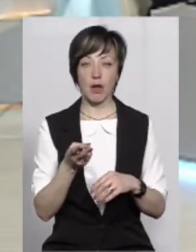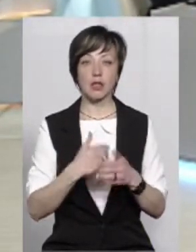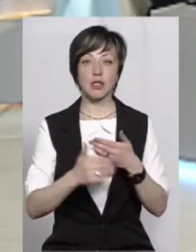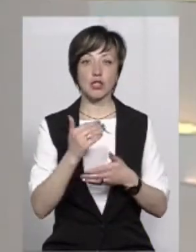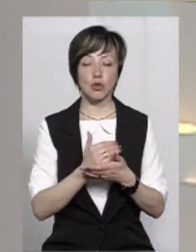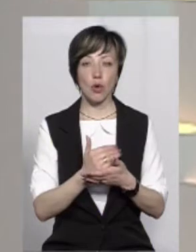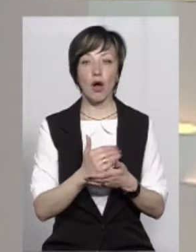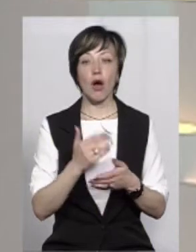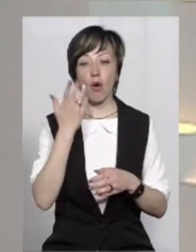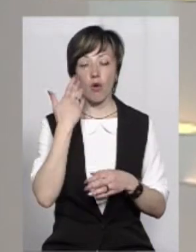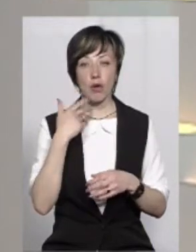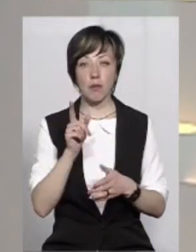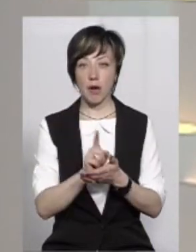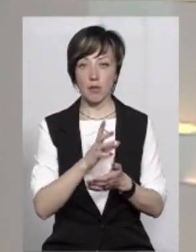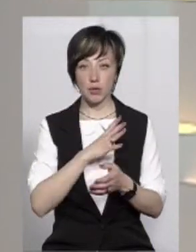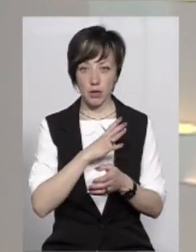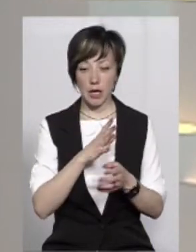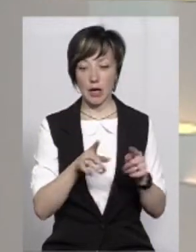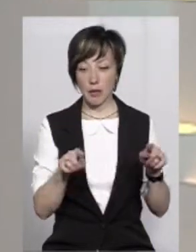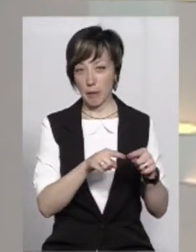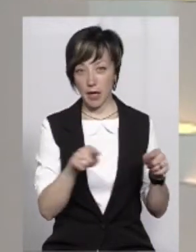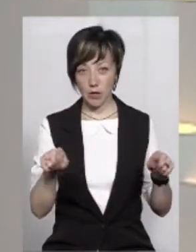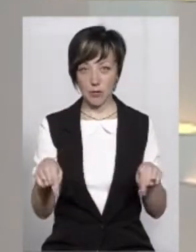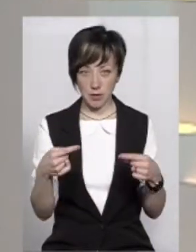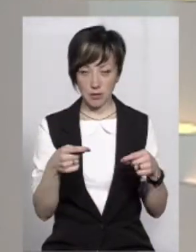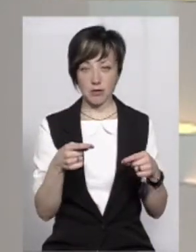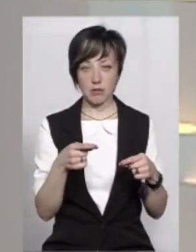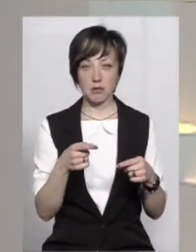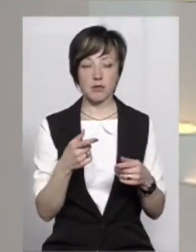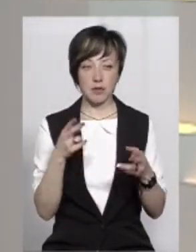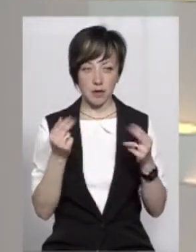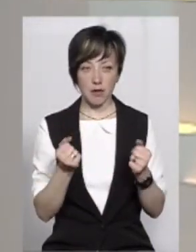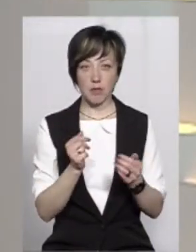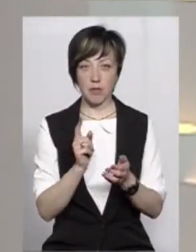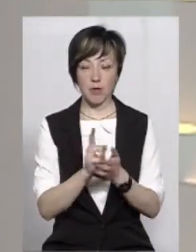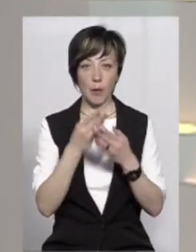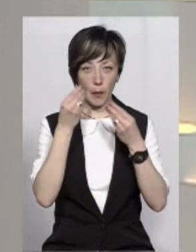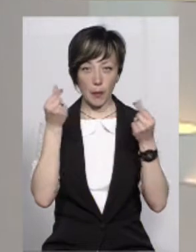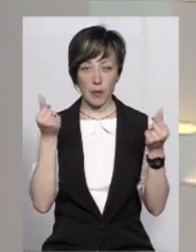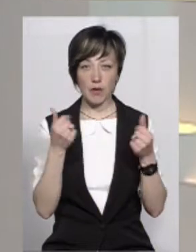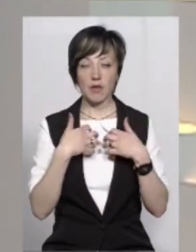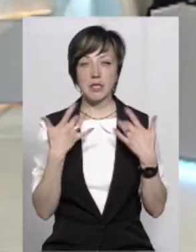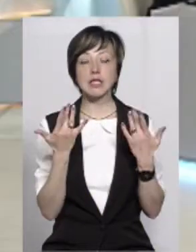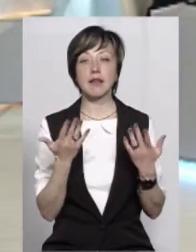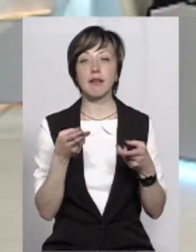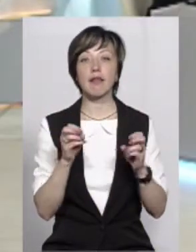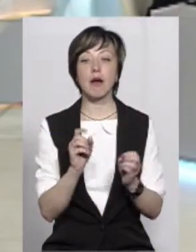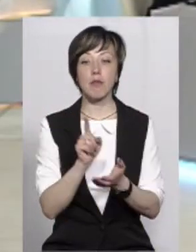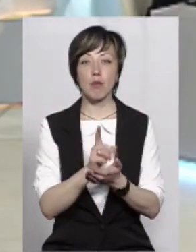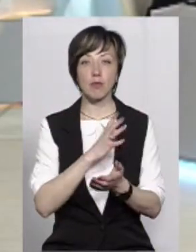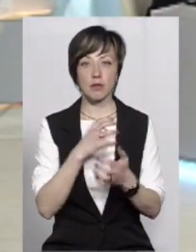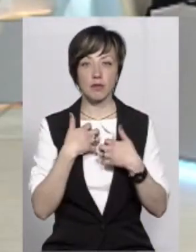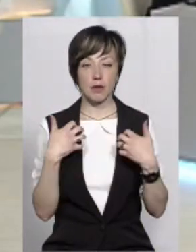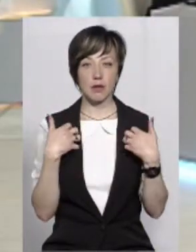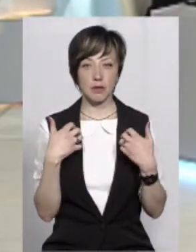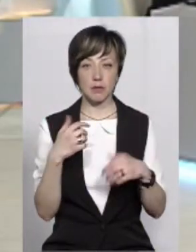зрештою, після того якась має бути реабілітаційний якийсь період, ну, має відійти, скільки він триває і де в цей час